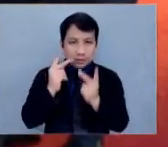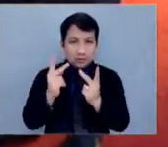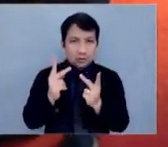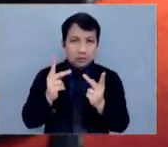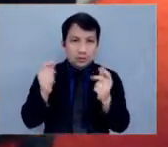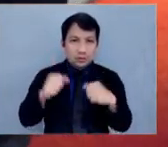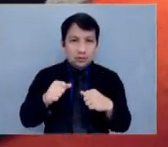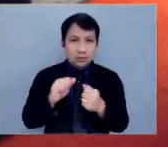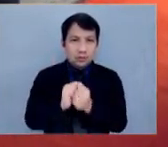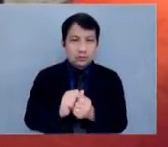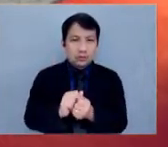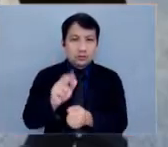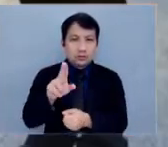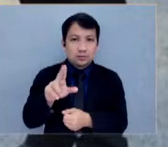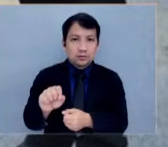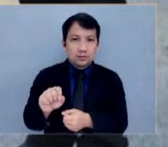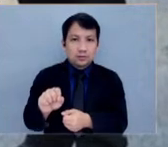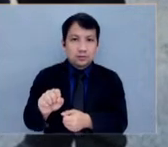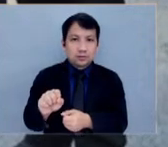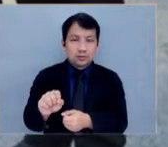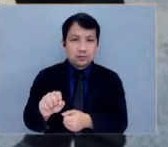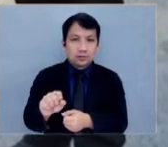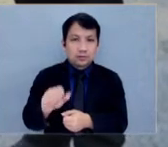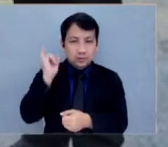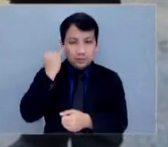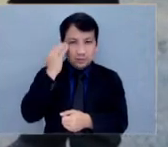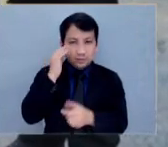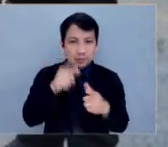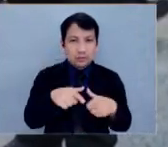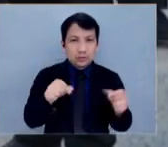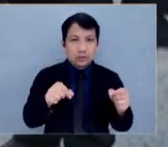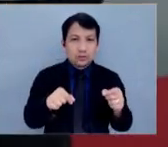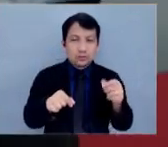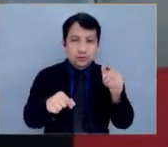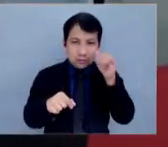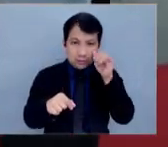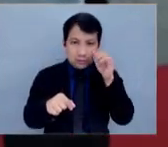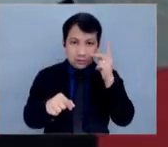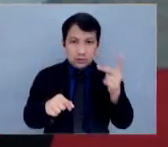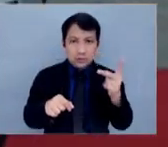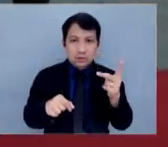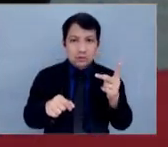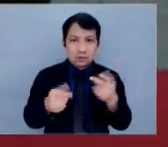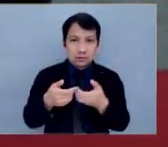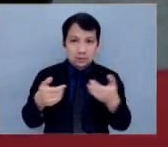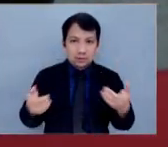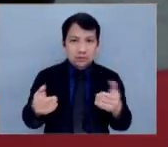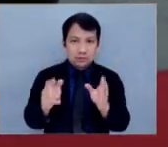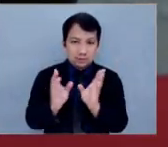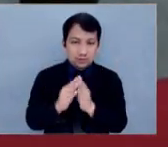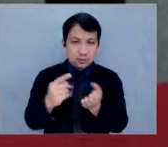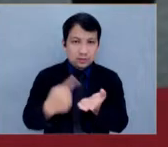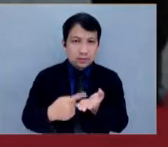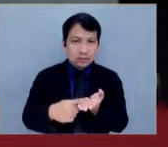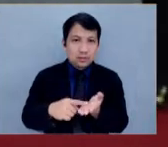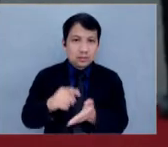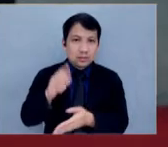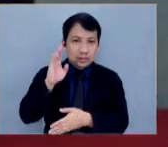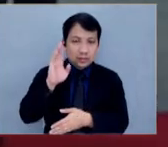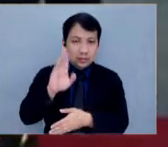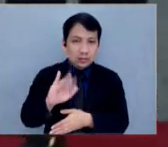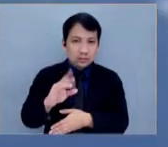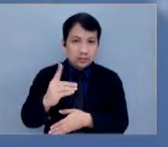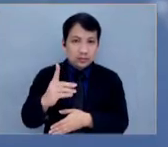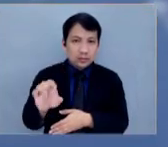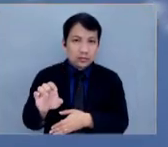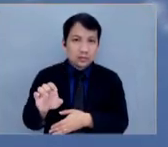kasama si U.S. President Joe Biden at Japanese Prime Minister Fumio Kishida at hiwalay na bilateral talk kay Biden. Dahil inaasahang